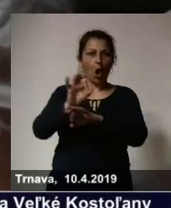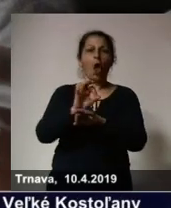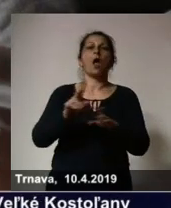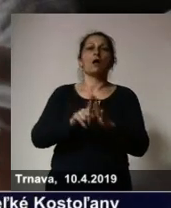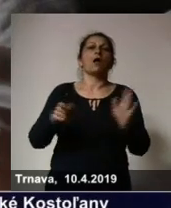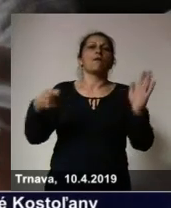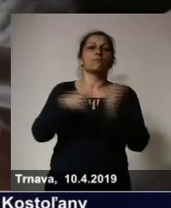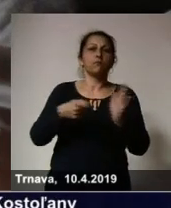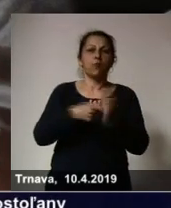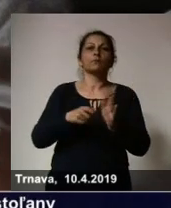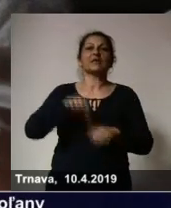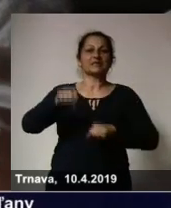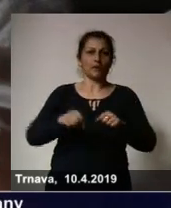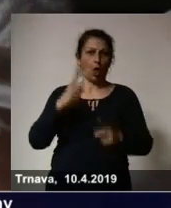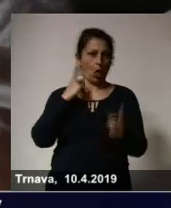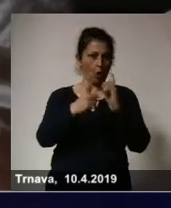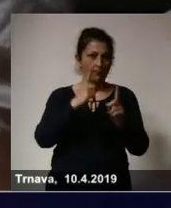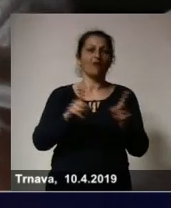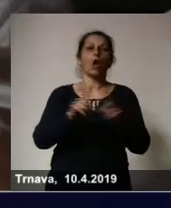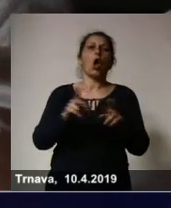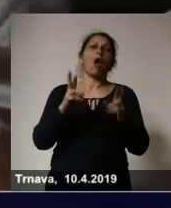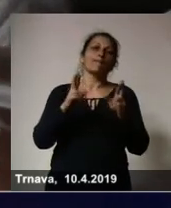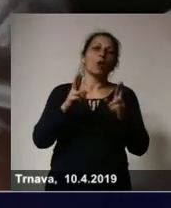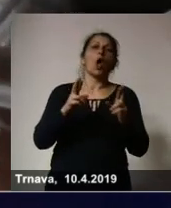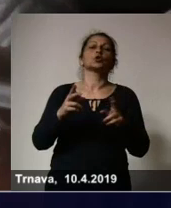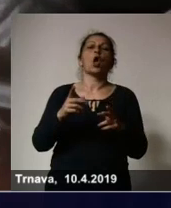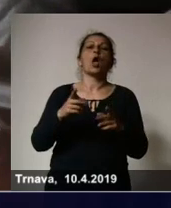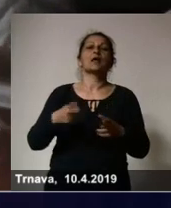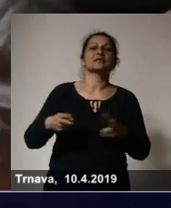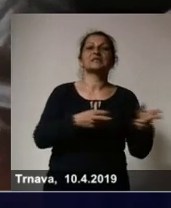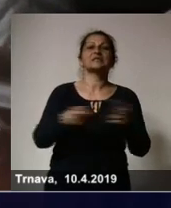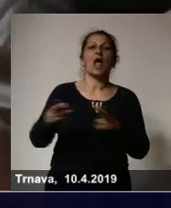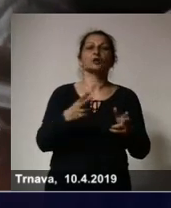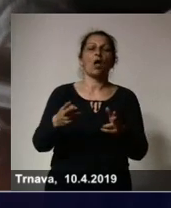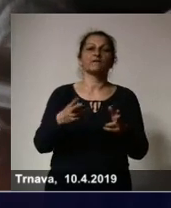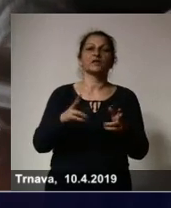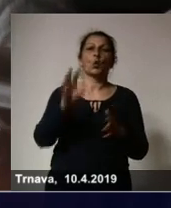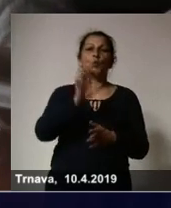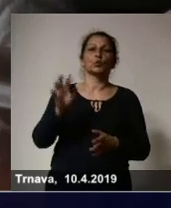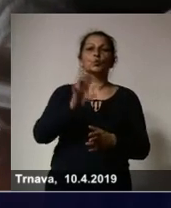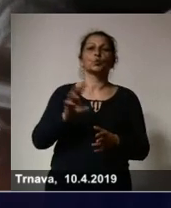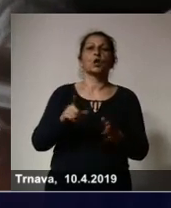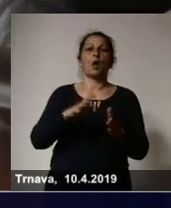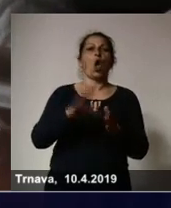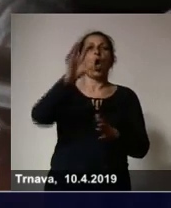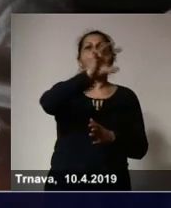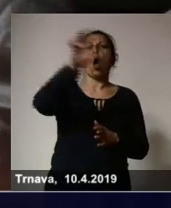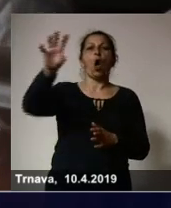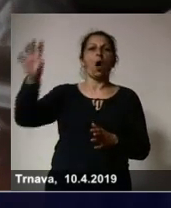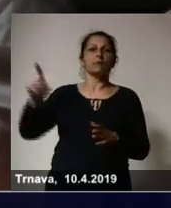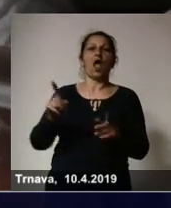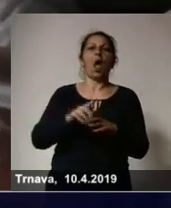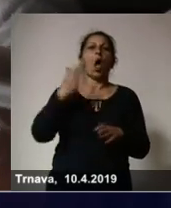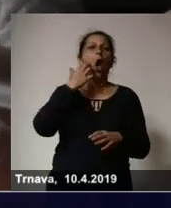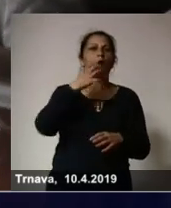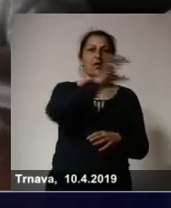nielen cyklodopravu, ale aj možnosti cestovného ruchu pre danú oblasť, kde sa jednotlivé obce nachádzajú, a tým